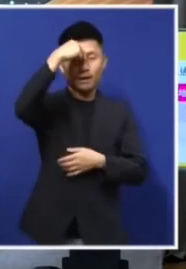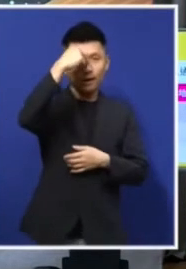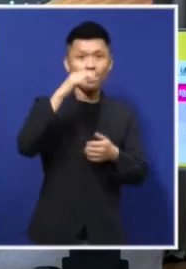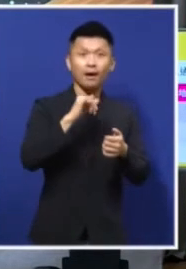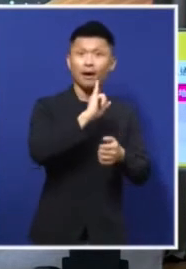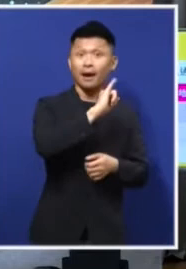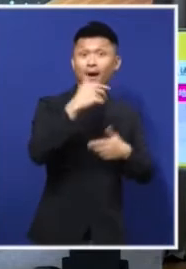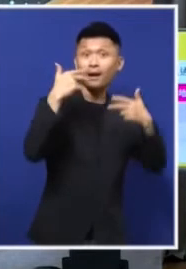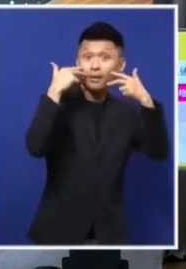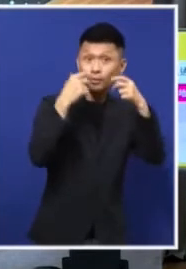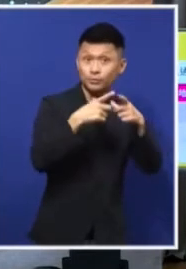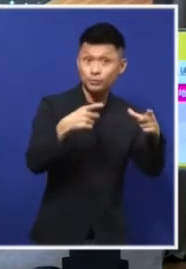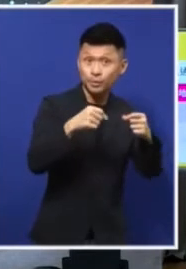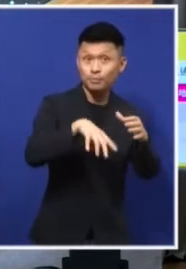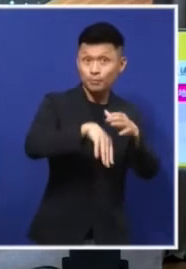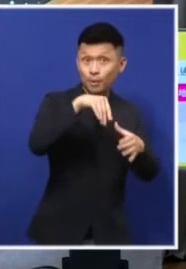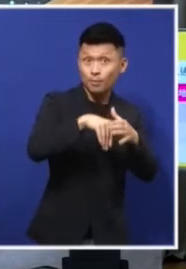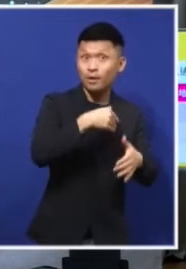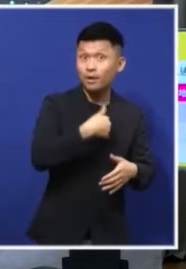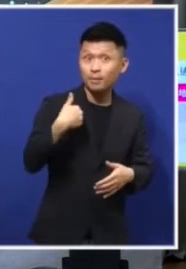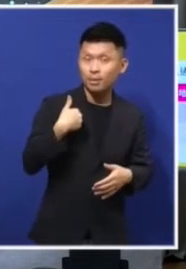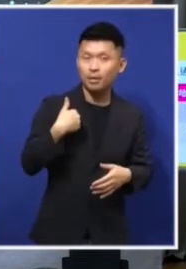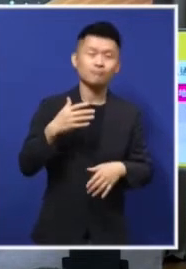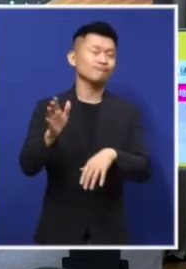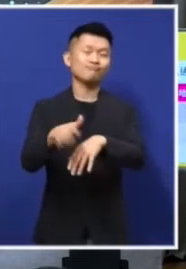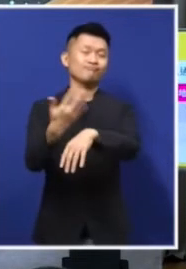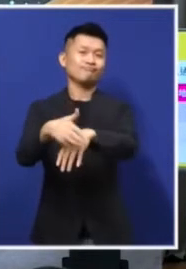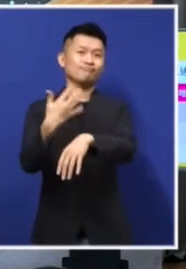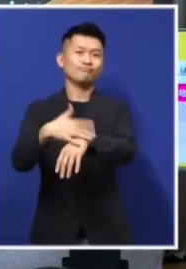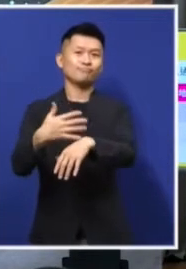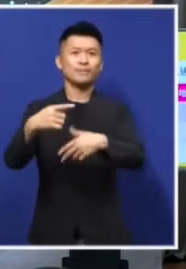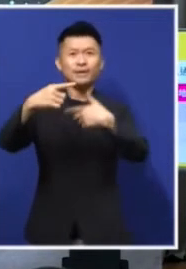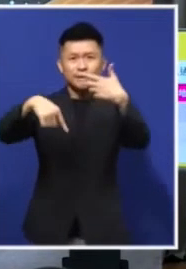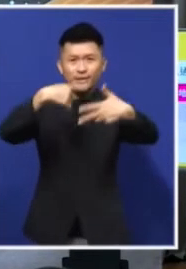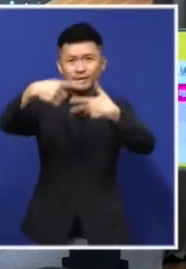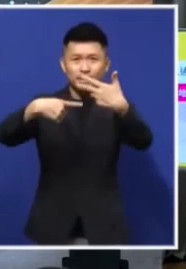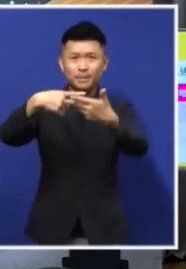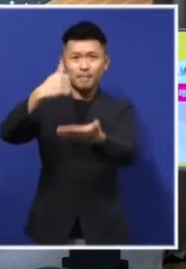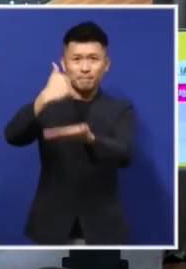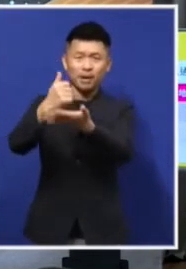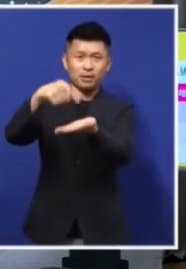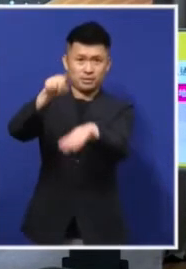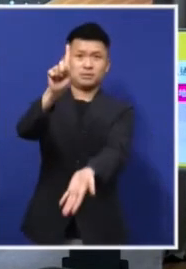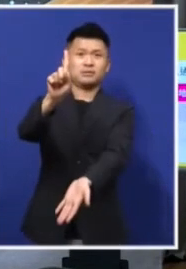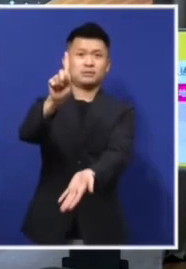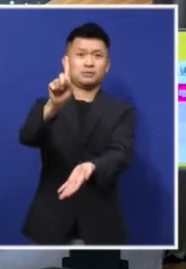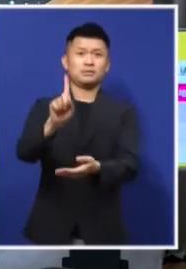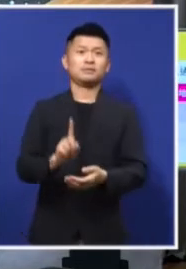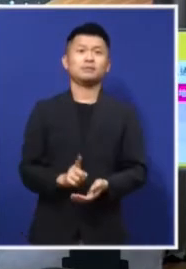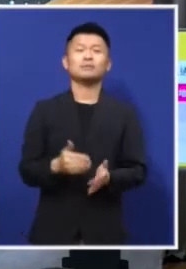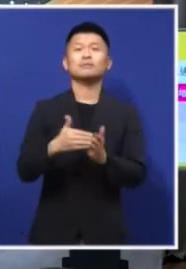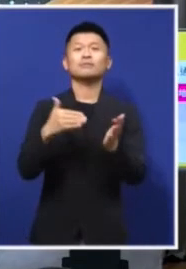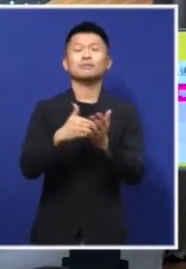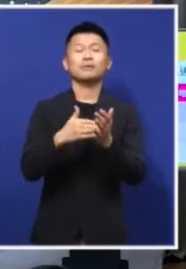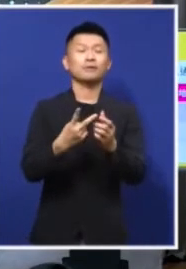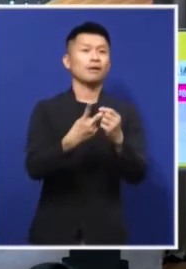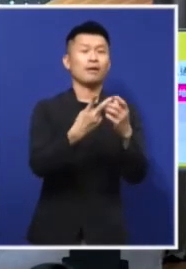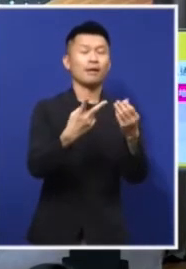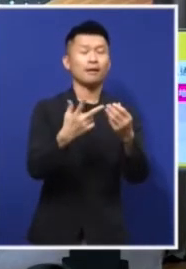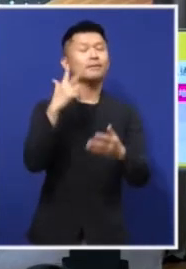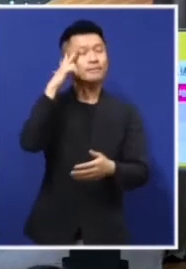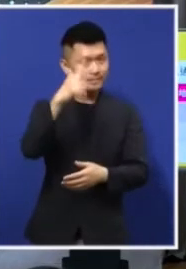也还可以继续抽吗？ 那一周你就不会再中了。 啊，不是爱元券。 对，你要下一周。